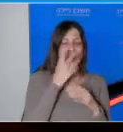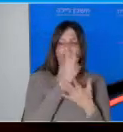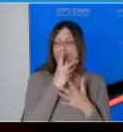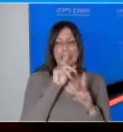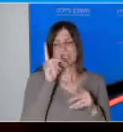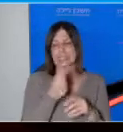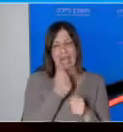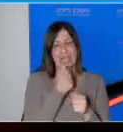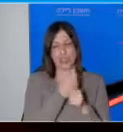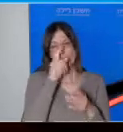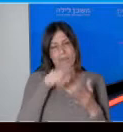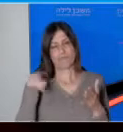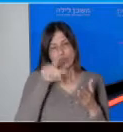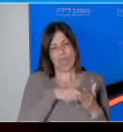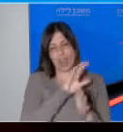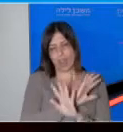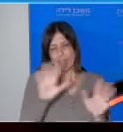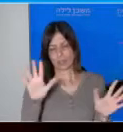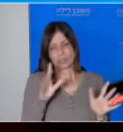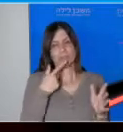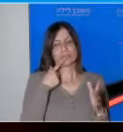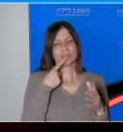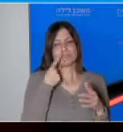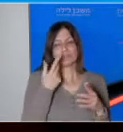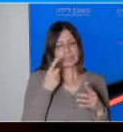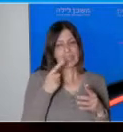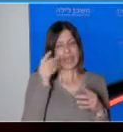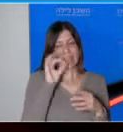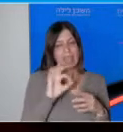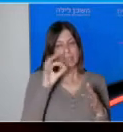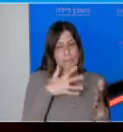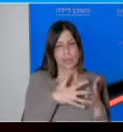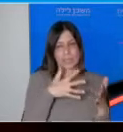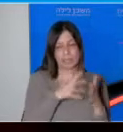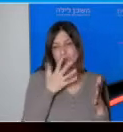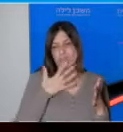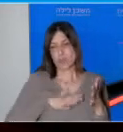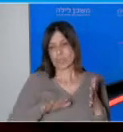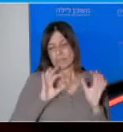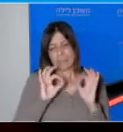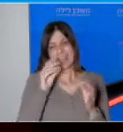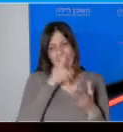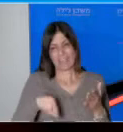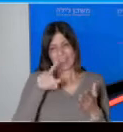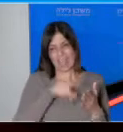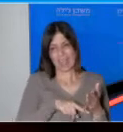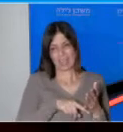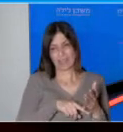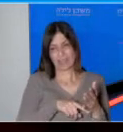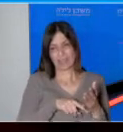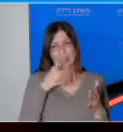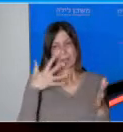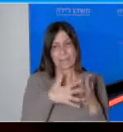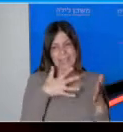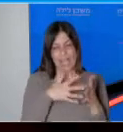שלא מחוסן או מחלים. לגבי מה שאמרת, זה עדיין בבחינה. זאת אומרת, רוצים באמת לבטל את